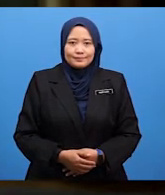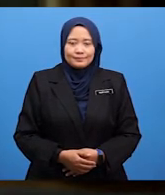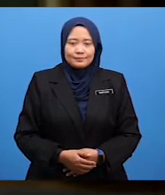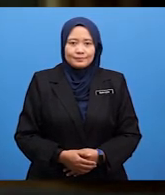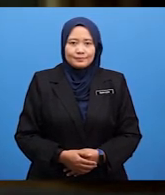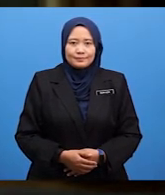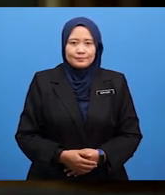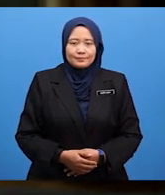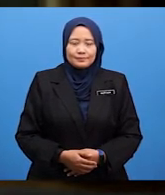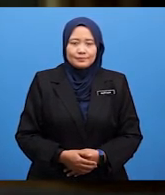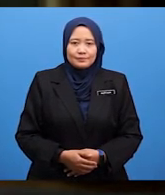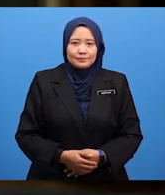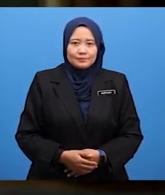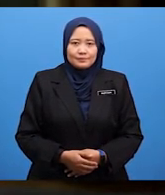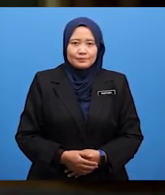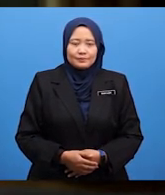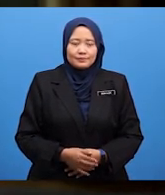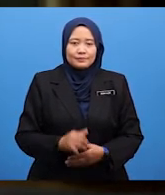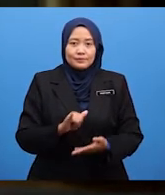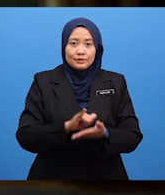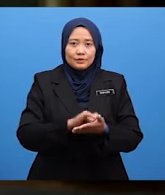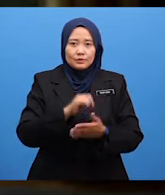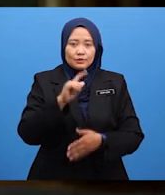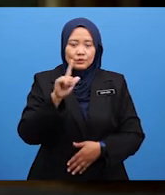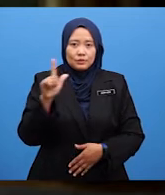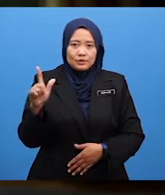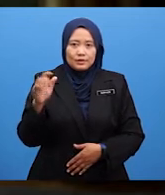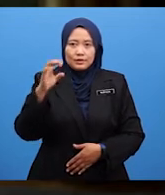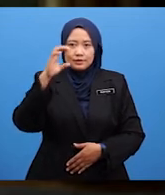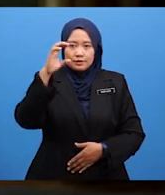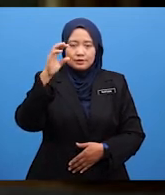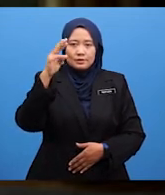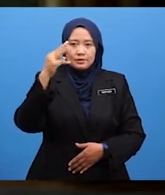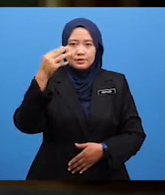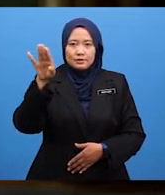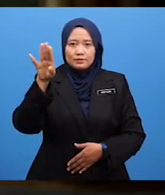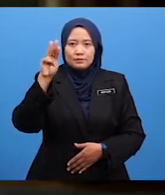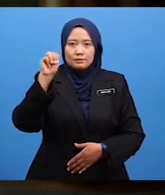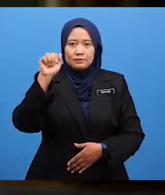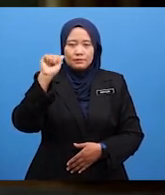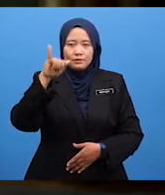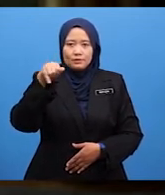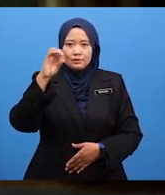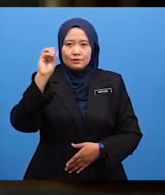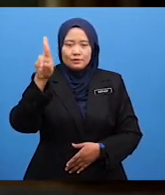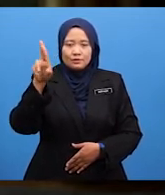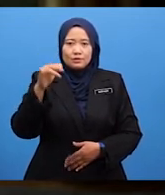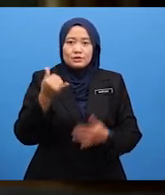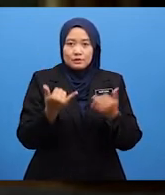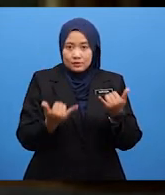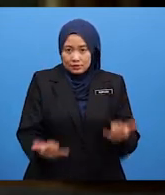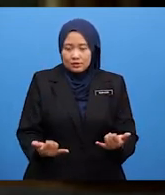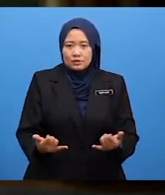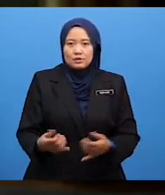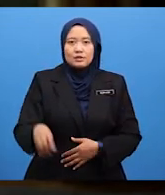Baik, begitulah skill C major jika kita mainkan dia pada gambus. Kemudian skill yang seterusnya adalah skill D